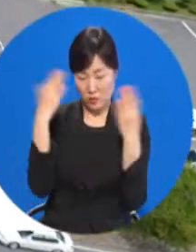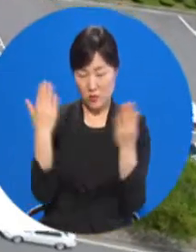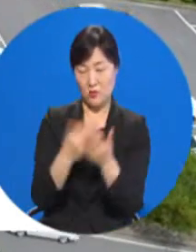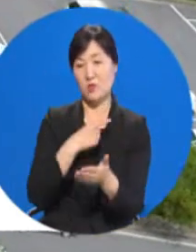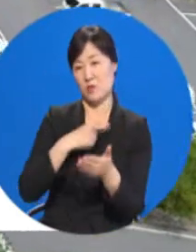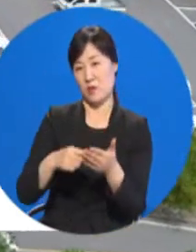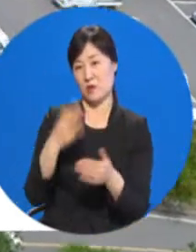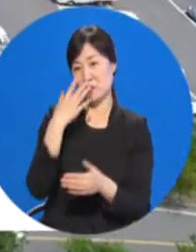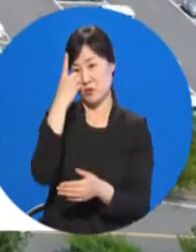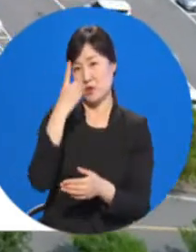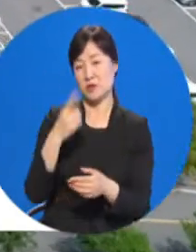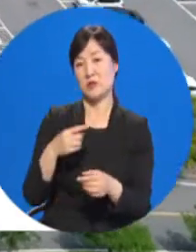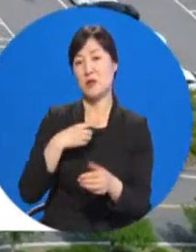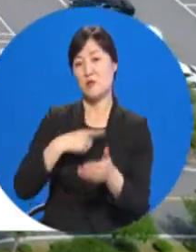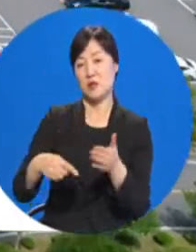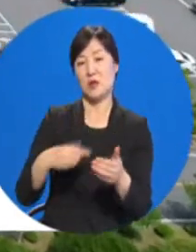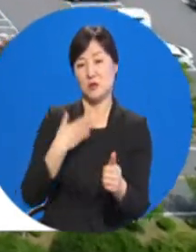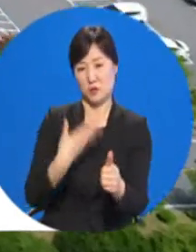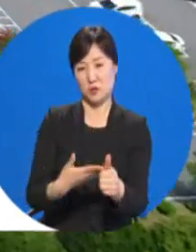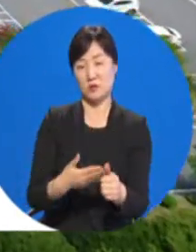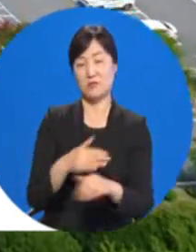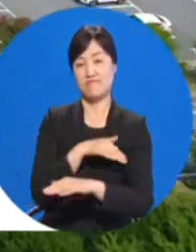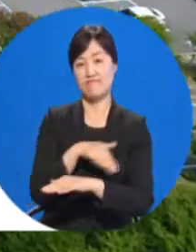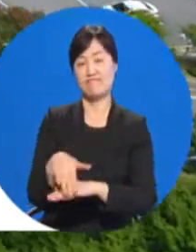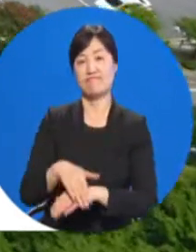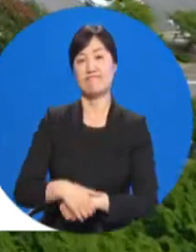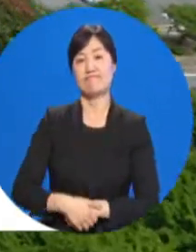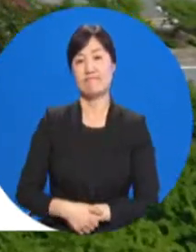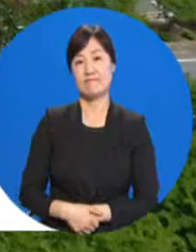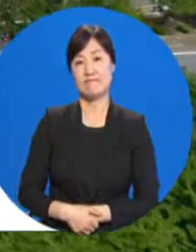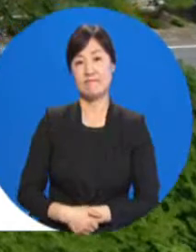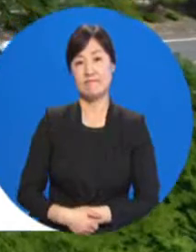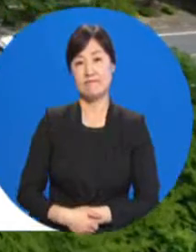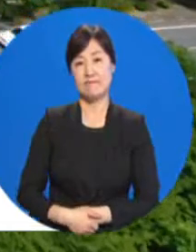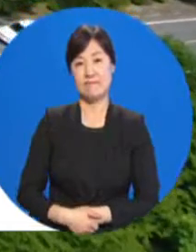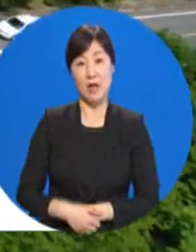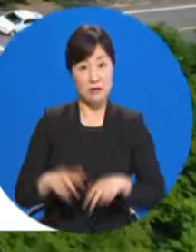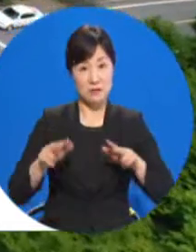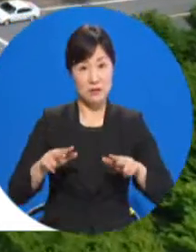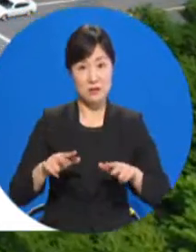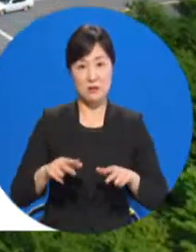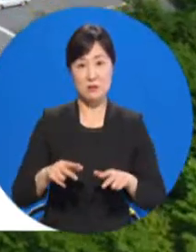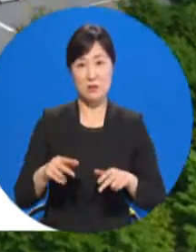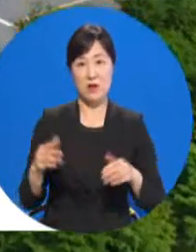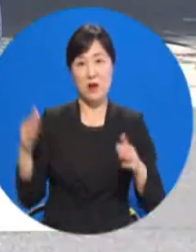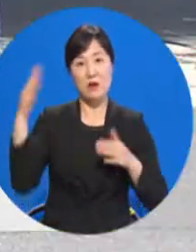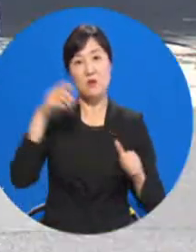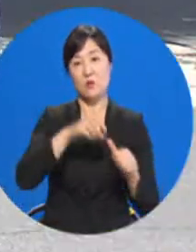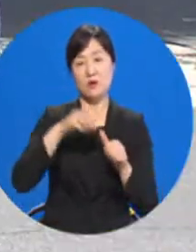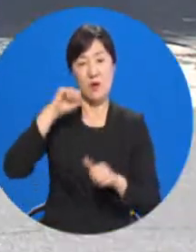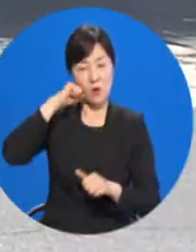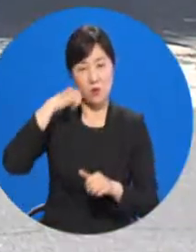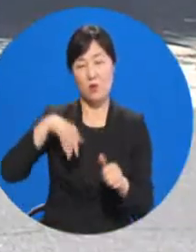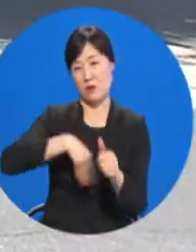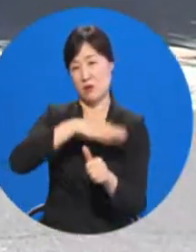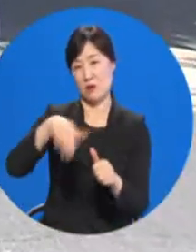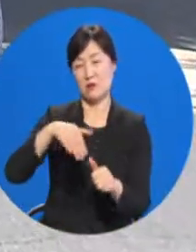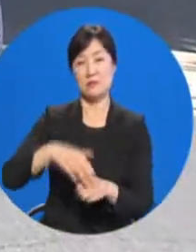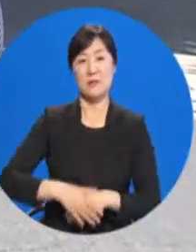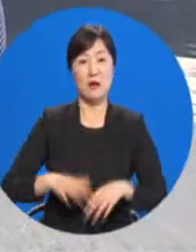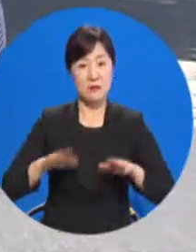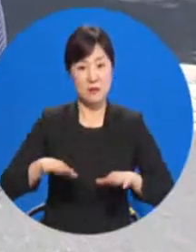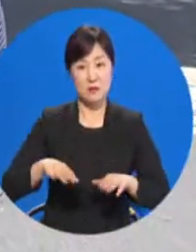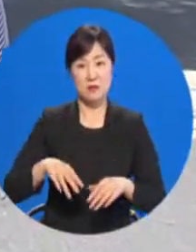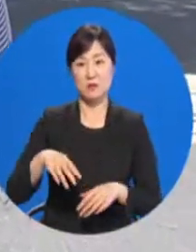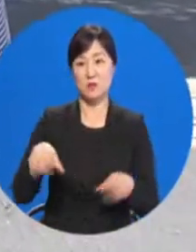나아가서는 순천시에도 엄청난 큰 피해를 주고 있는 게 사실입니다. 지금 입시도 어려운 환경에서. 현 총장의